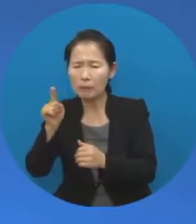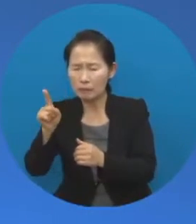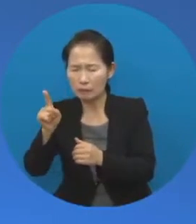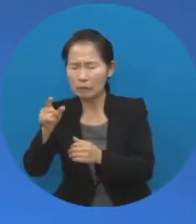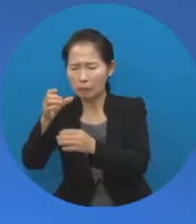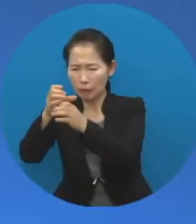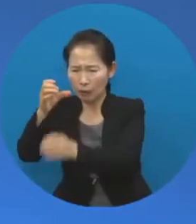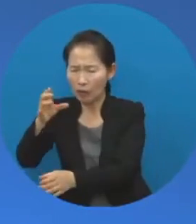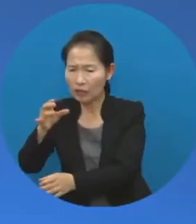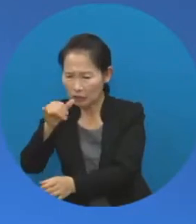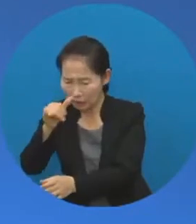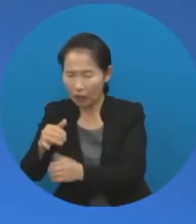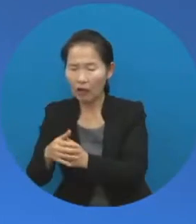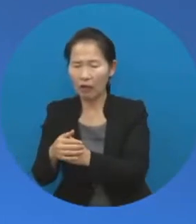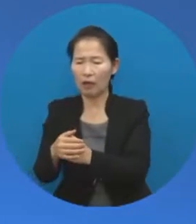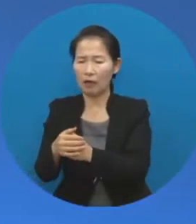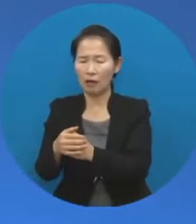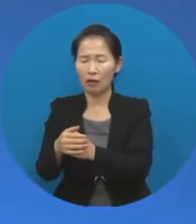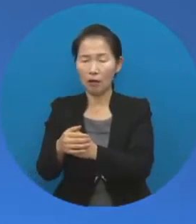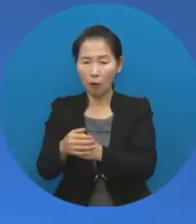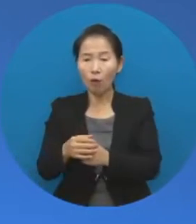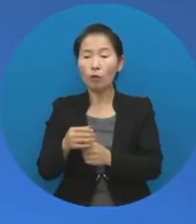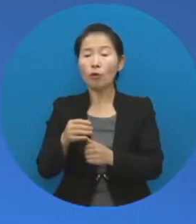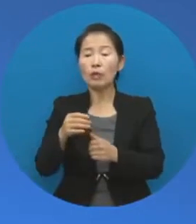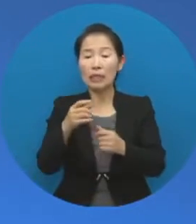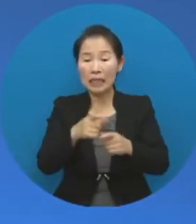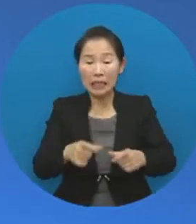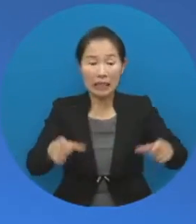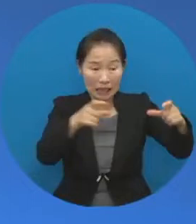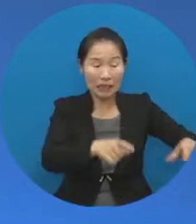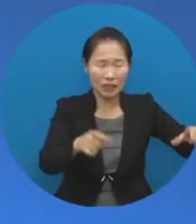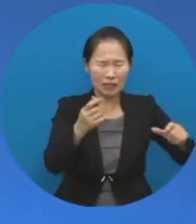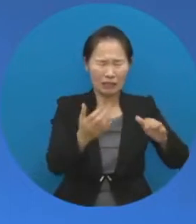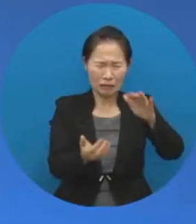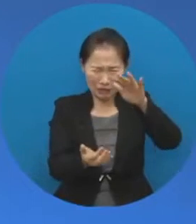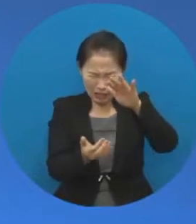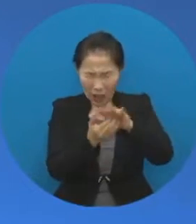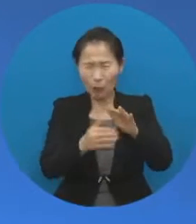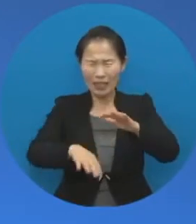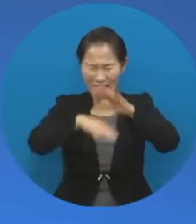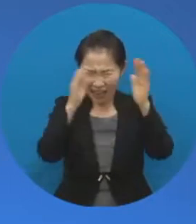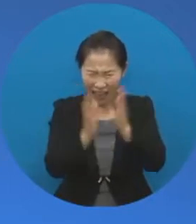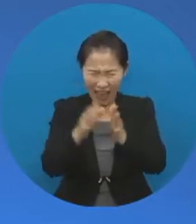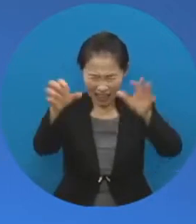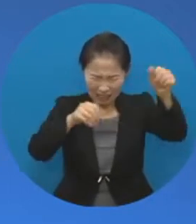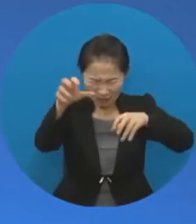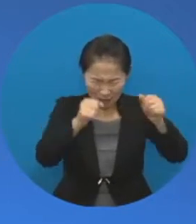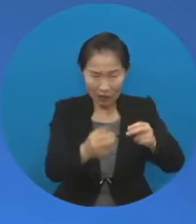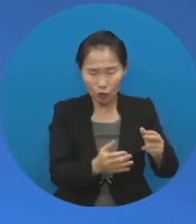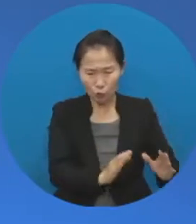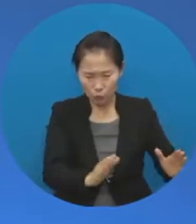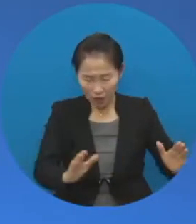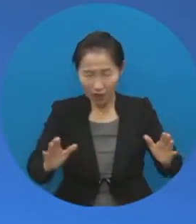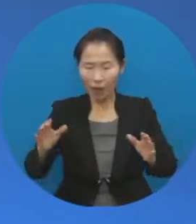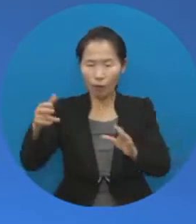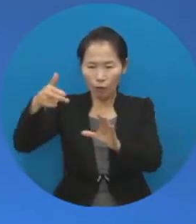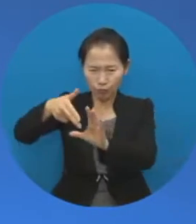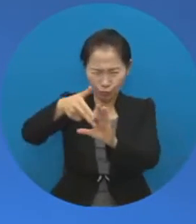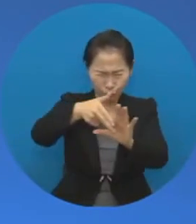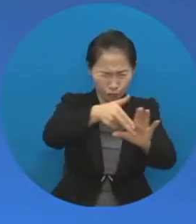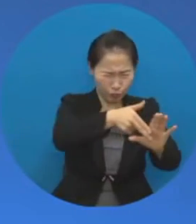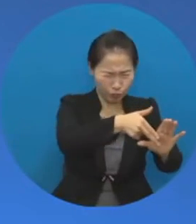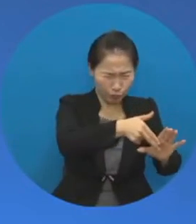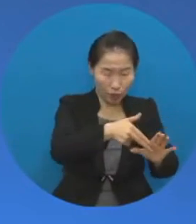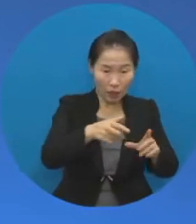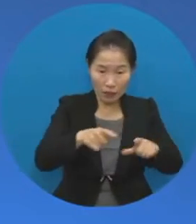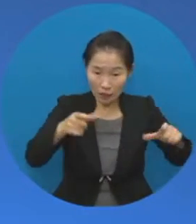최대한 많이 가져오라고. 그렇게 했을 때 그릇에다 기름을 붓고 그릇이 떨어졌을 때 기름이 떨어졌잖아요. 그게 딱 생각이 나면서